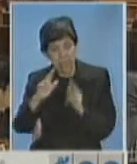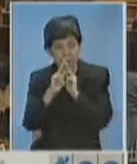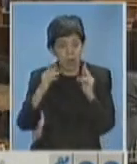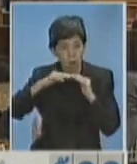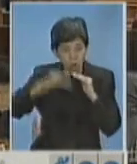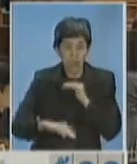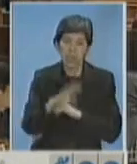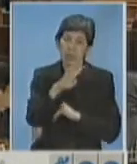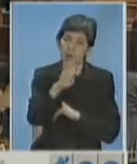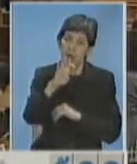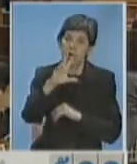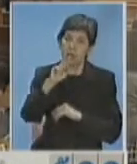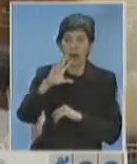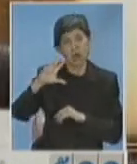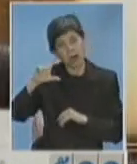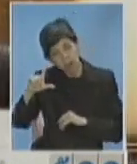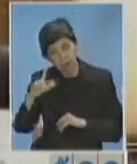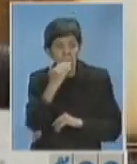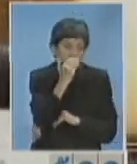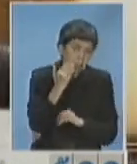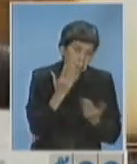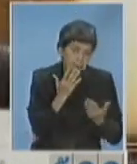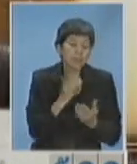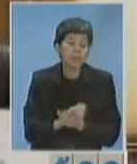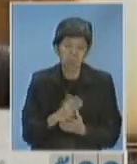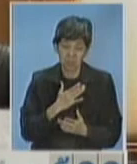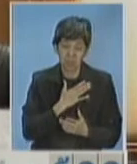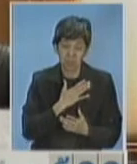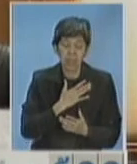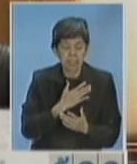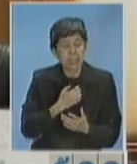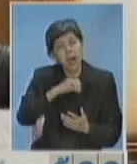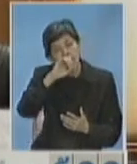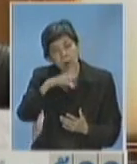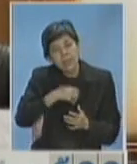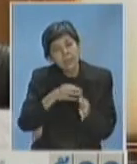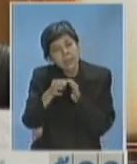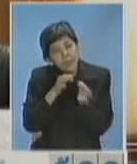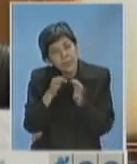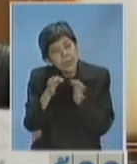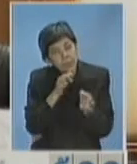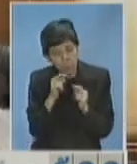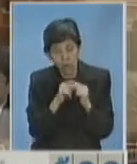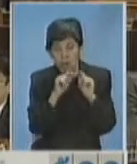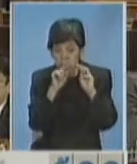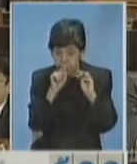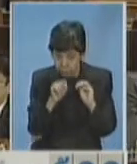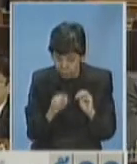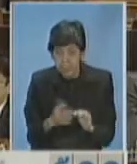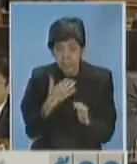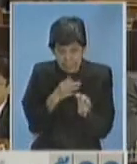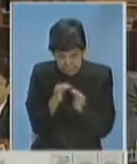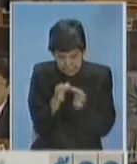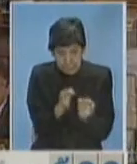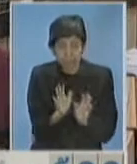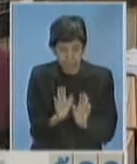ดไป435 ล้านทำให้ถึงเป็นเช่นนั้นนะซึ่งผมเองก็จะขออนุญาตชี้แจงเมื่อถึงมาตรานั้นๆ นะครับผม